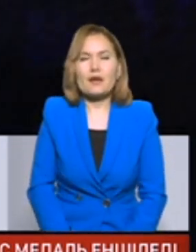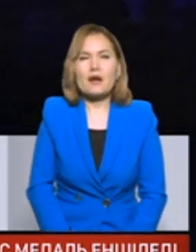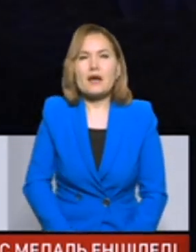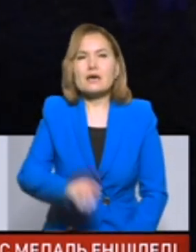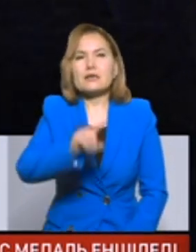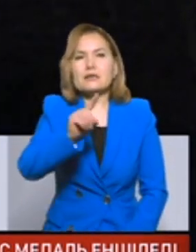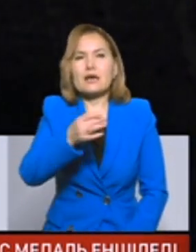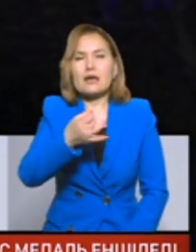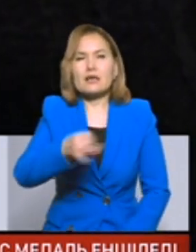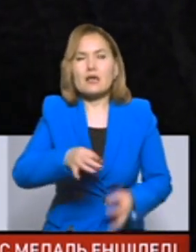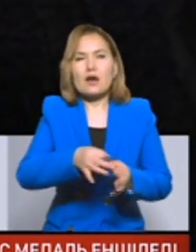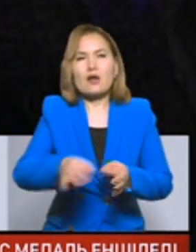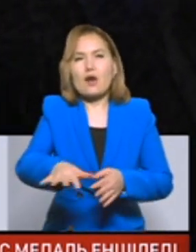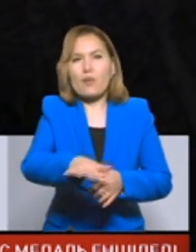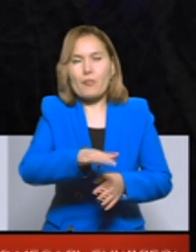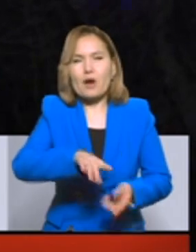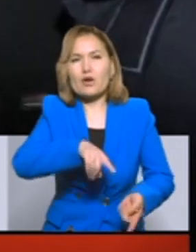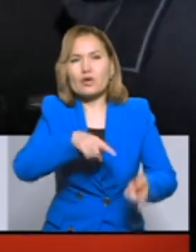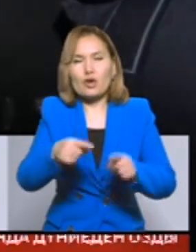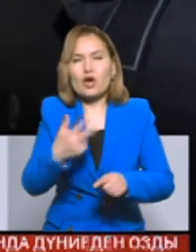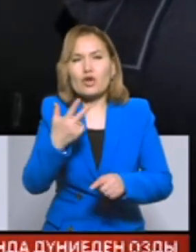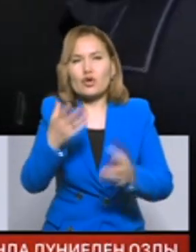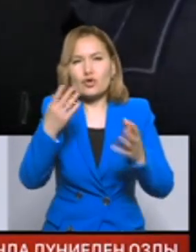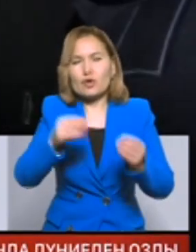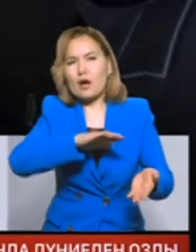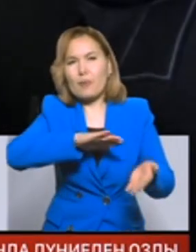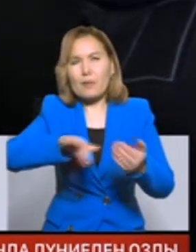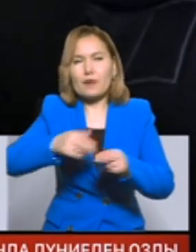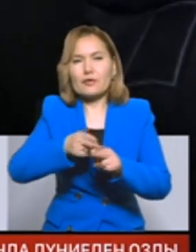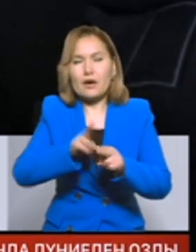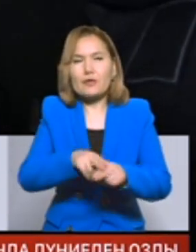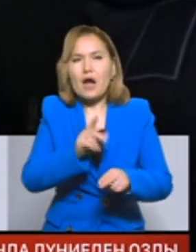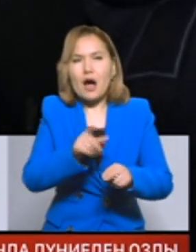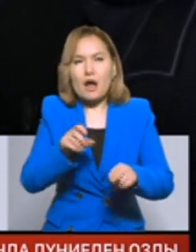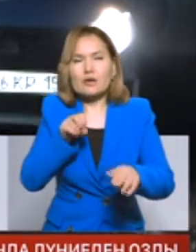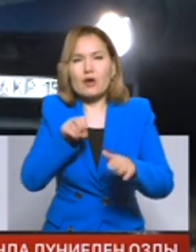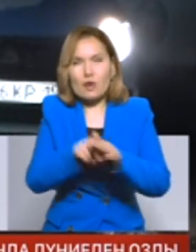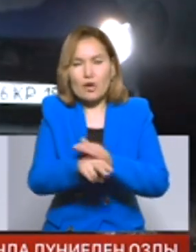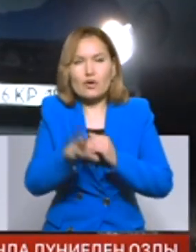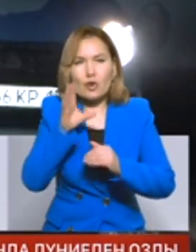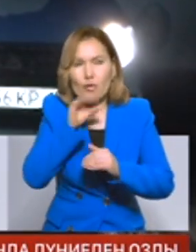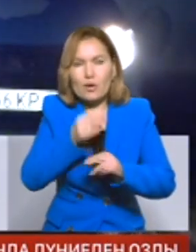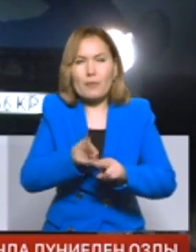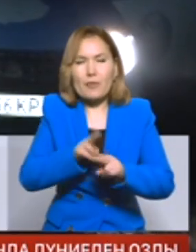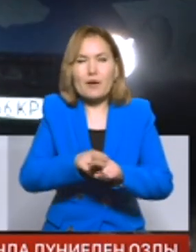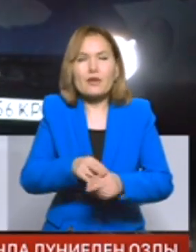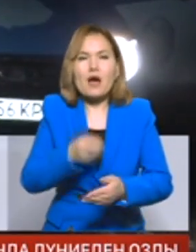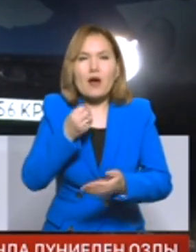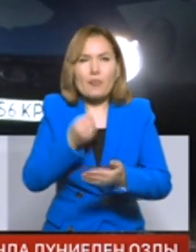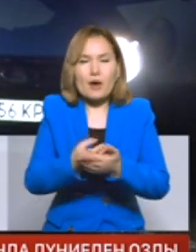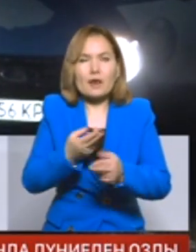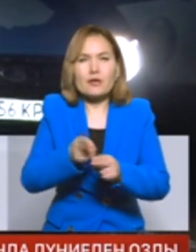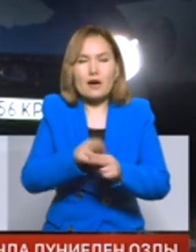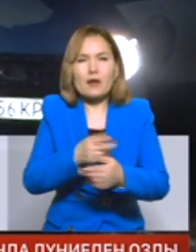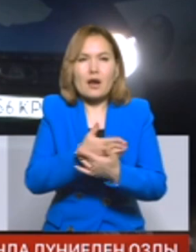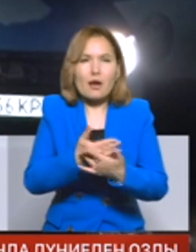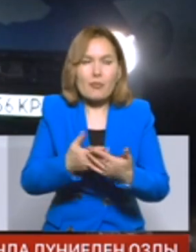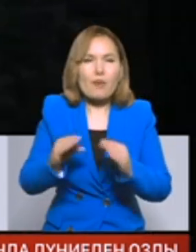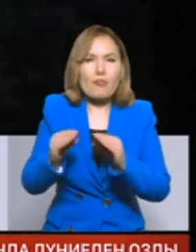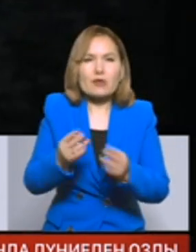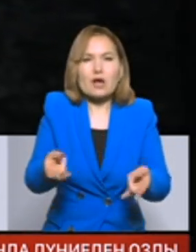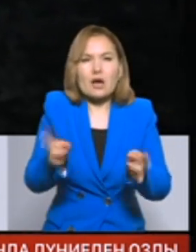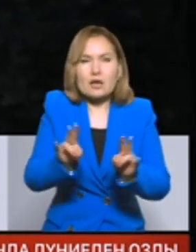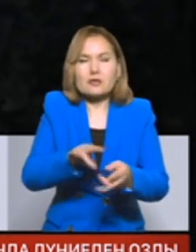Заречный кенті тұрғындарының көшірілгеніне 3-ші күн. Азаматтар үйінен асығы шыққандықтан ауыр заттары мен бағалы мүліктерін тастап кетуге мәжбүр